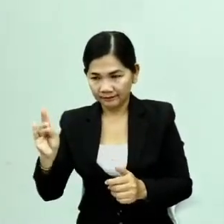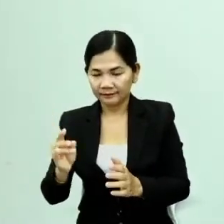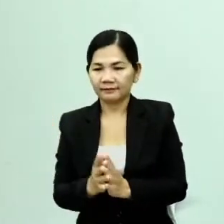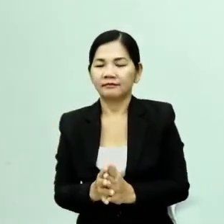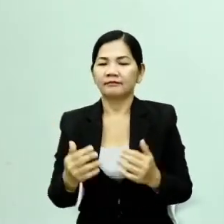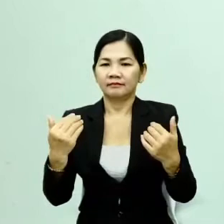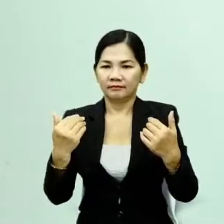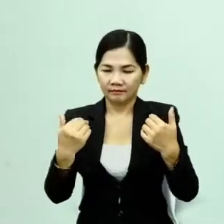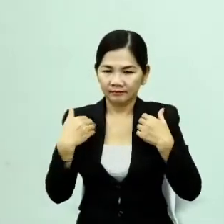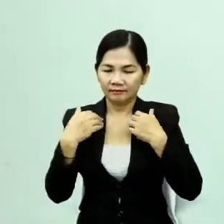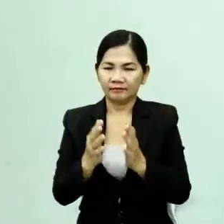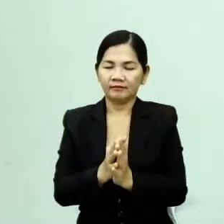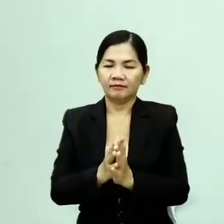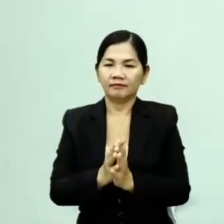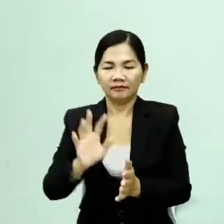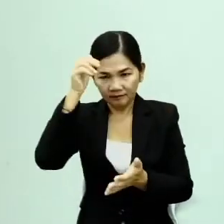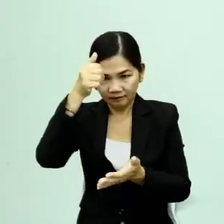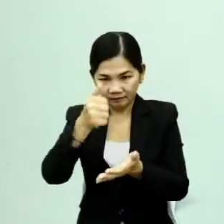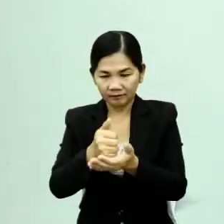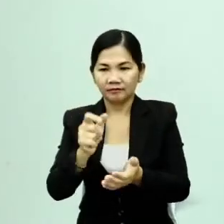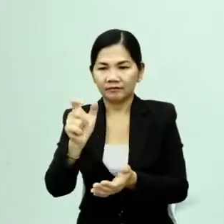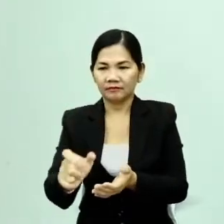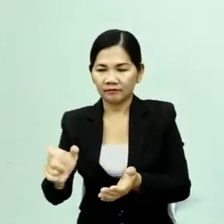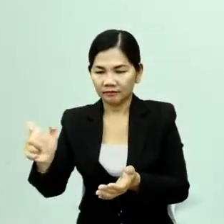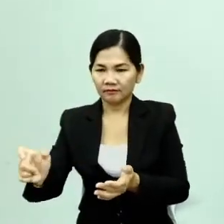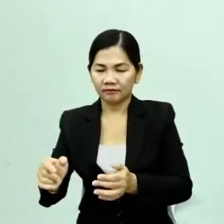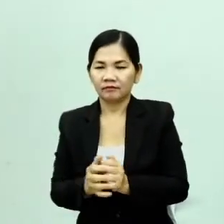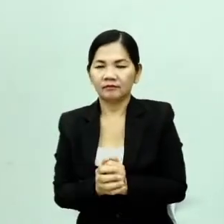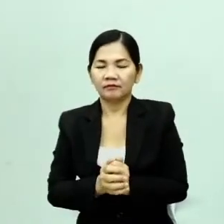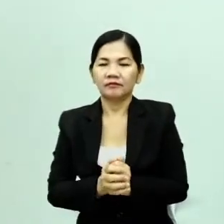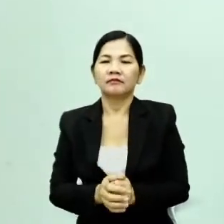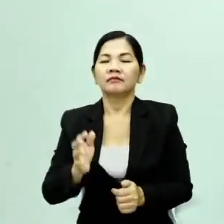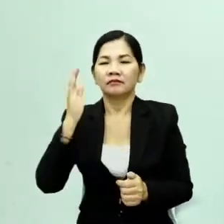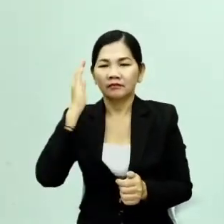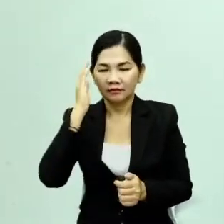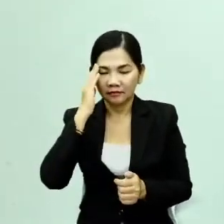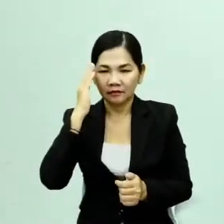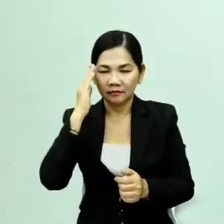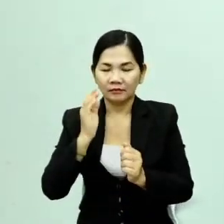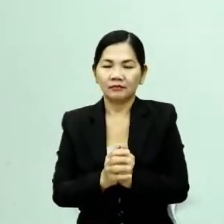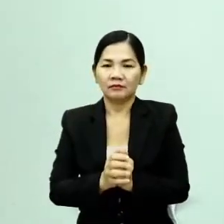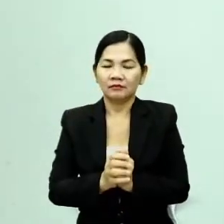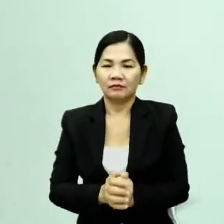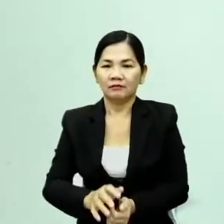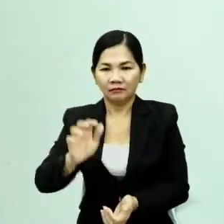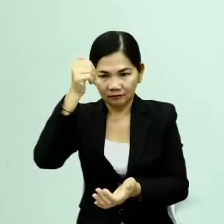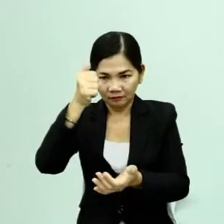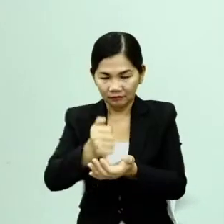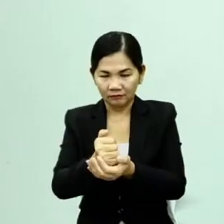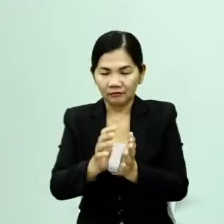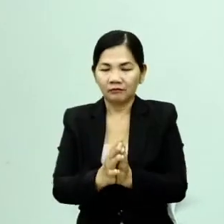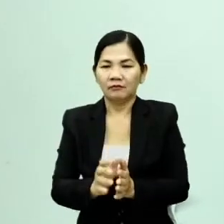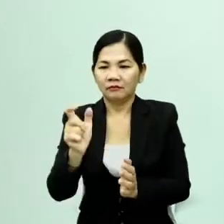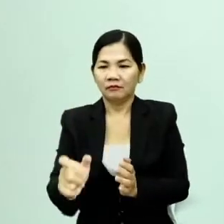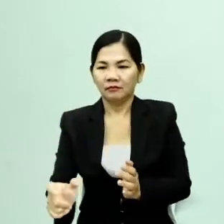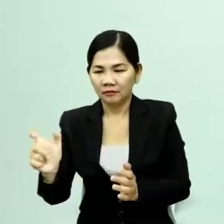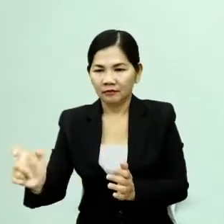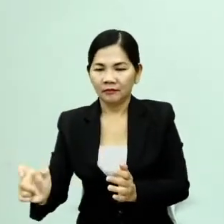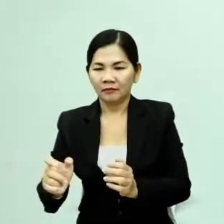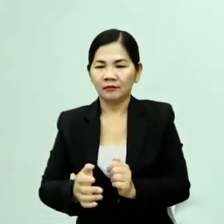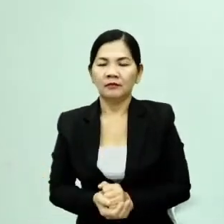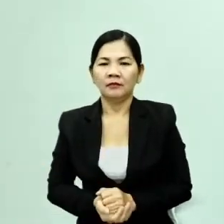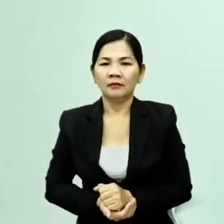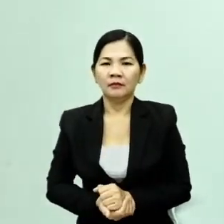nuôi con tái vía co chỉ sắt đại miến cha bị giàu đo mình nuôi dưỡng đàn chân này cụ chân đằng thà ta vì bắt đo bị giàu cho vậy kia đo mình nuôi dưỡng từ